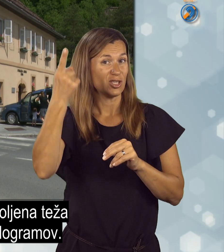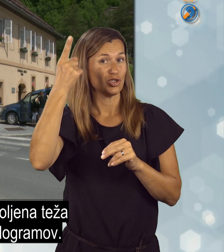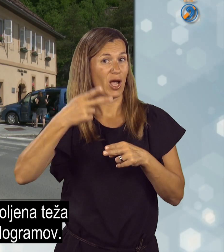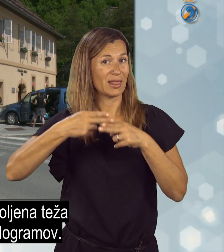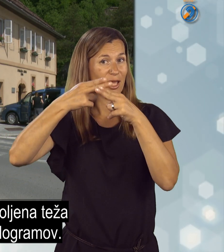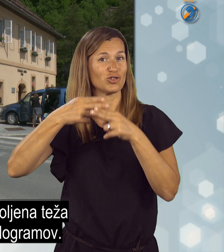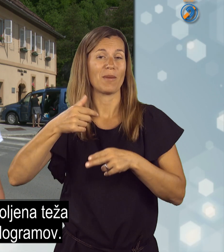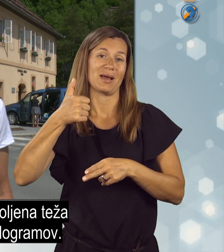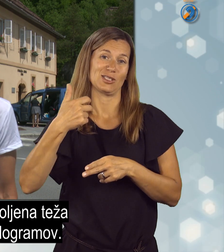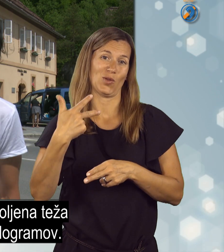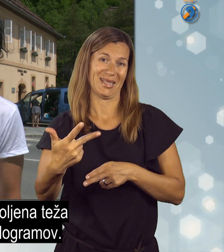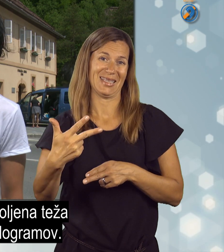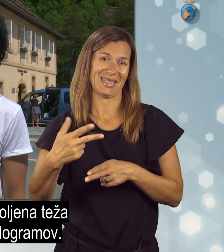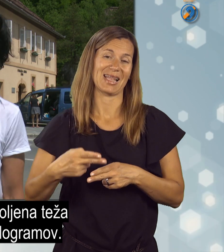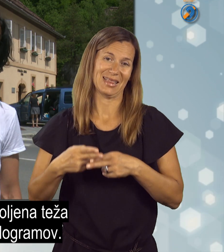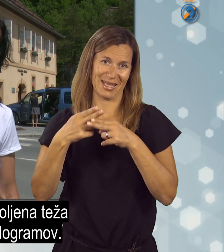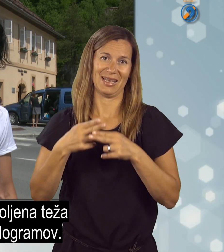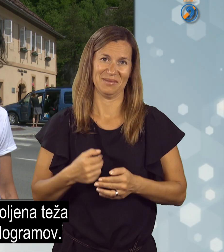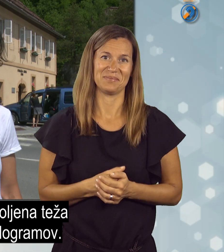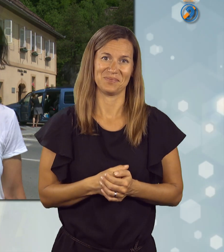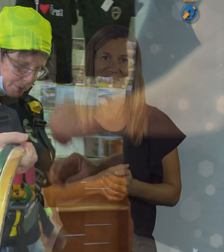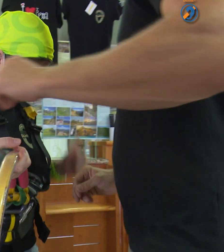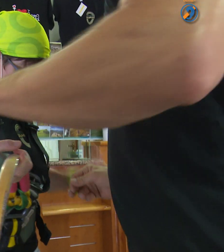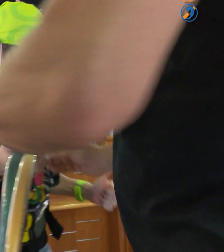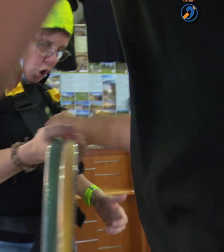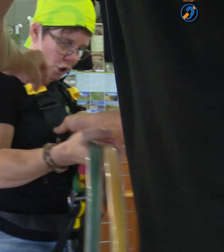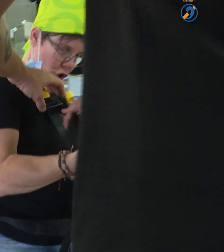najvišja teža pa je 130 kilogramov.